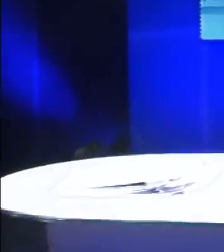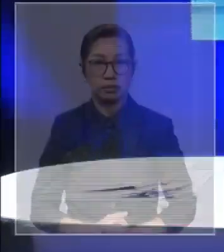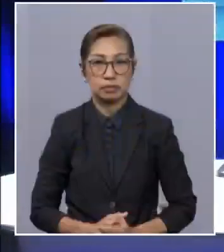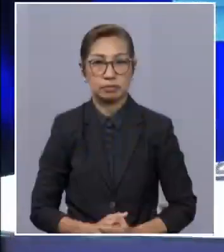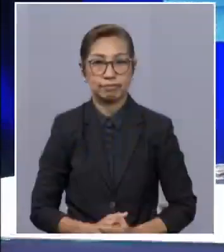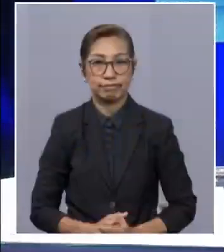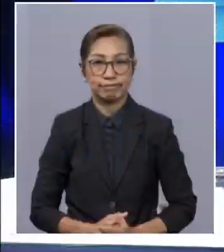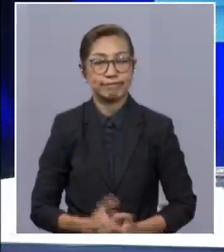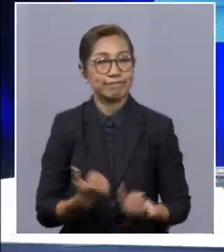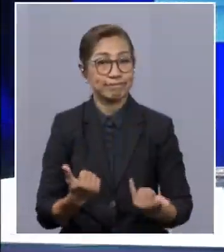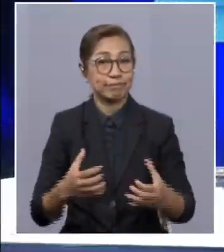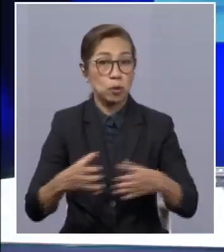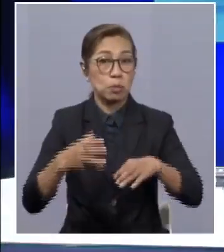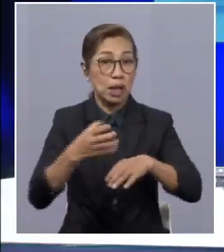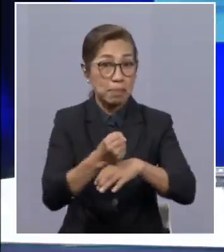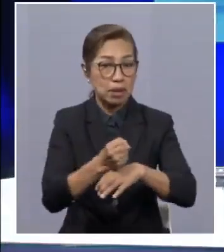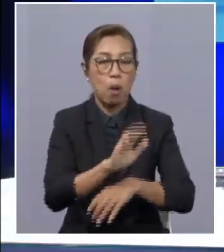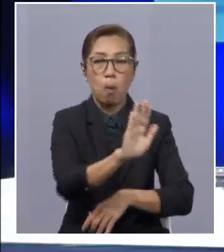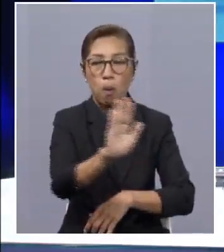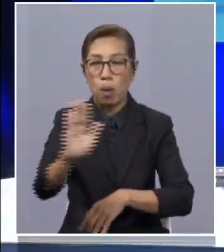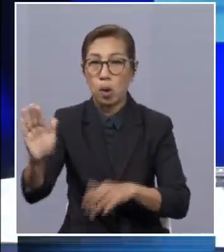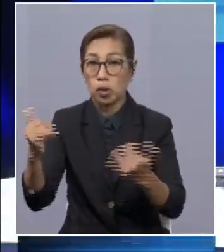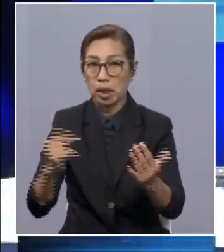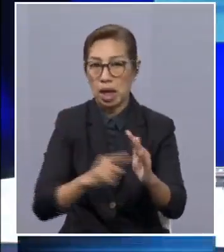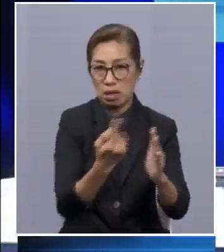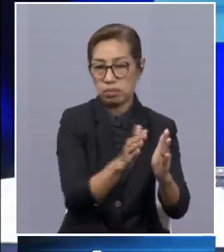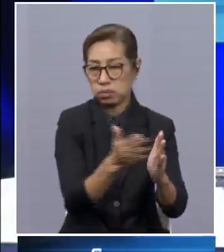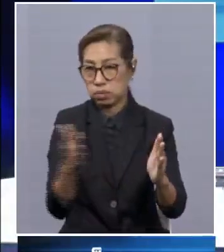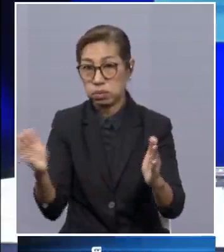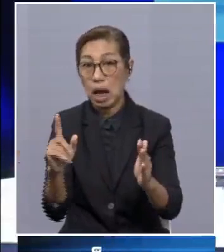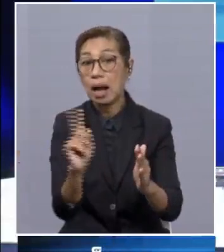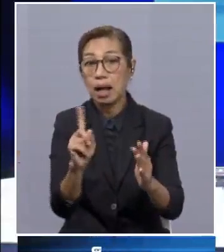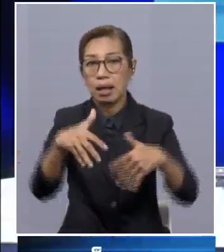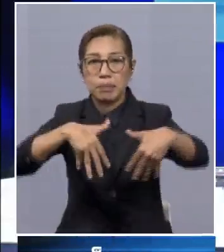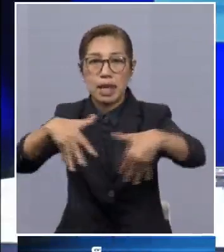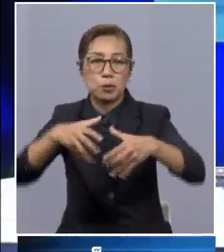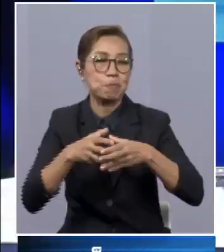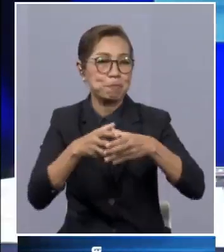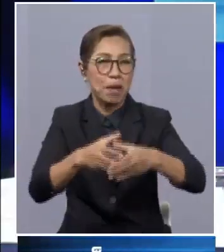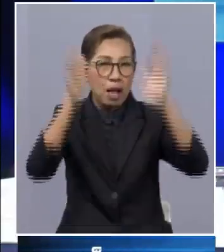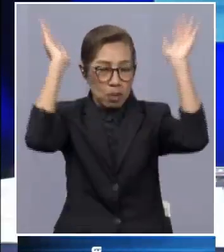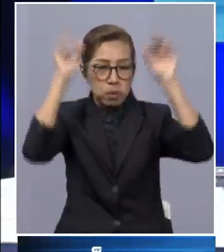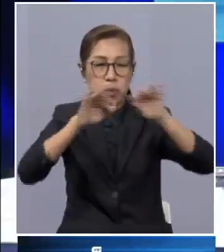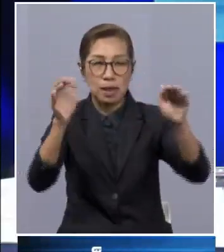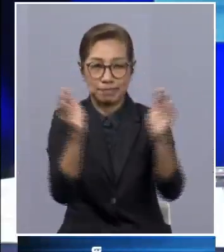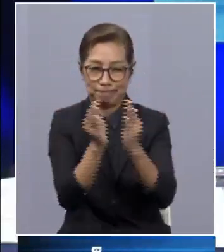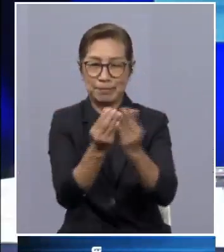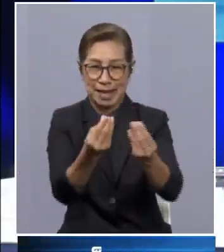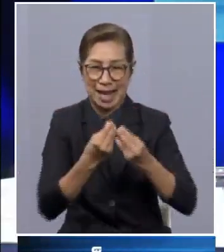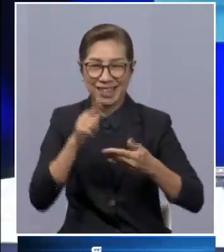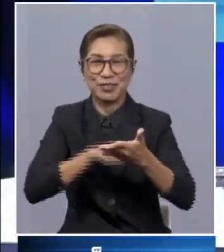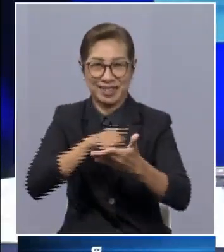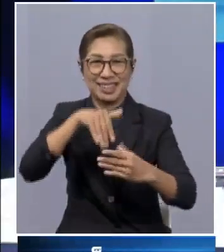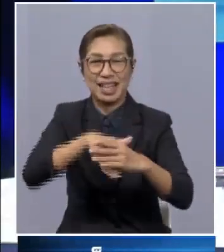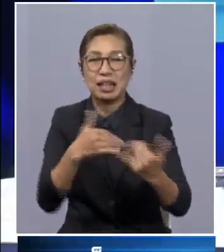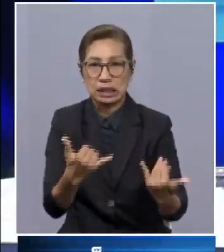พรรคการเมืองต่างๆช่วงหลังจากนี้ครับก็เต็มสูบอ่ะครับการลงพื้นที่หาเสียงพยายามที่จะสร้างกระแสให้ตัวเองได้รับความนิยมนะครับแล้ว